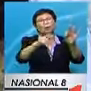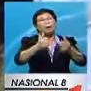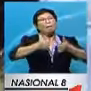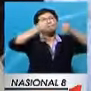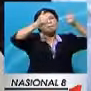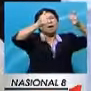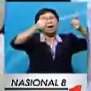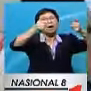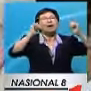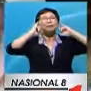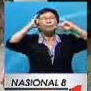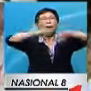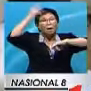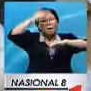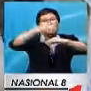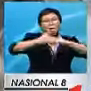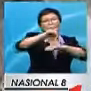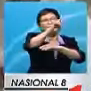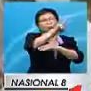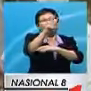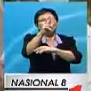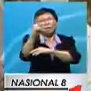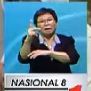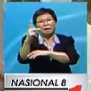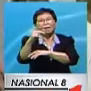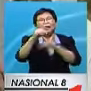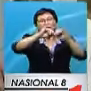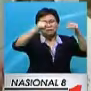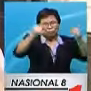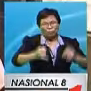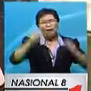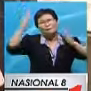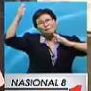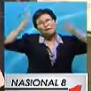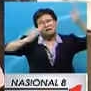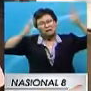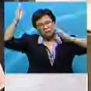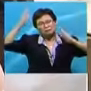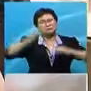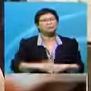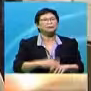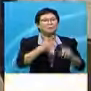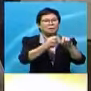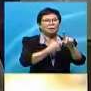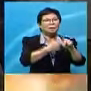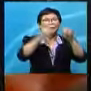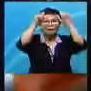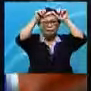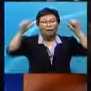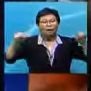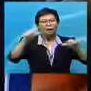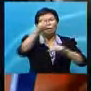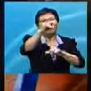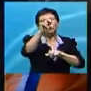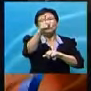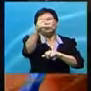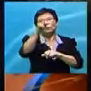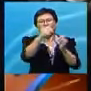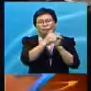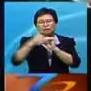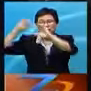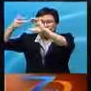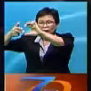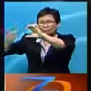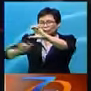ibadah haji, dengan lebih 22,000 daripadanya merupakan jemaah haji Malaysia. Dari Mekah Al-Mekah Ramah, Nurdin Hamid bersama juru